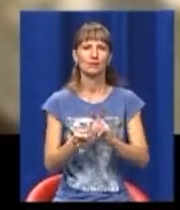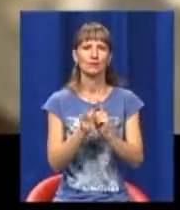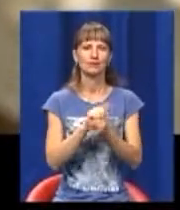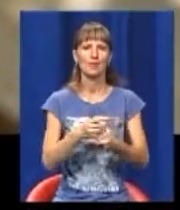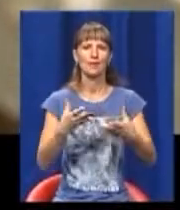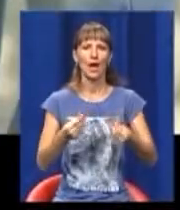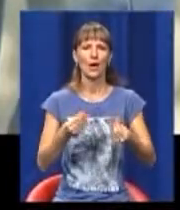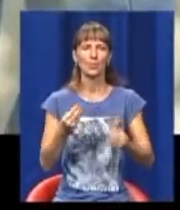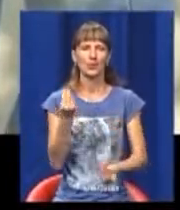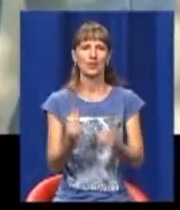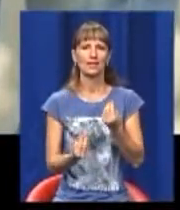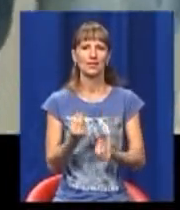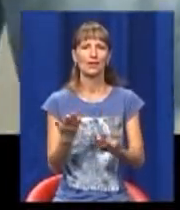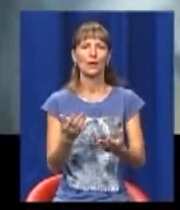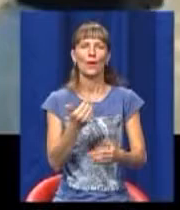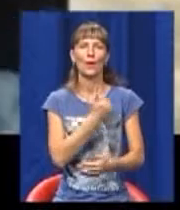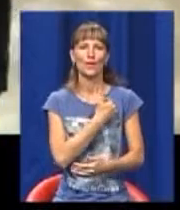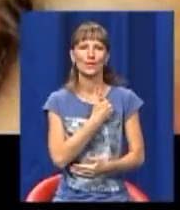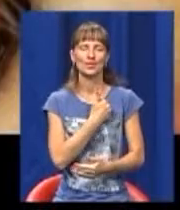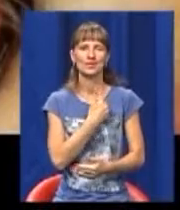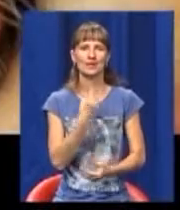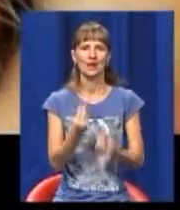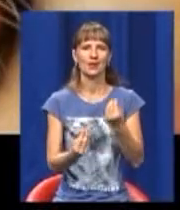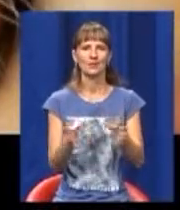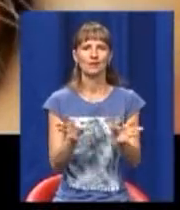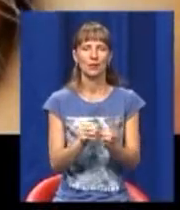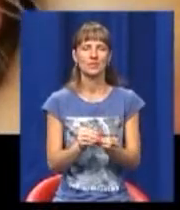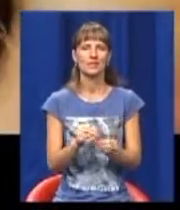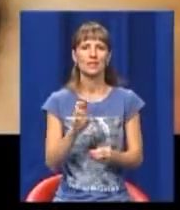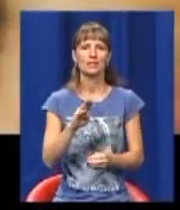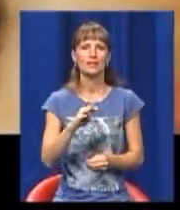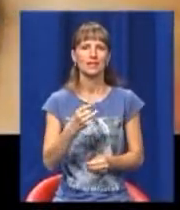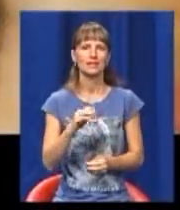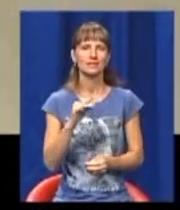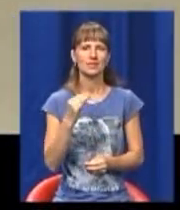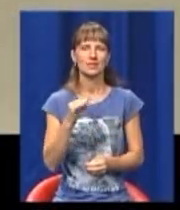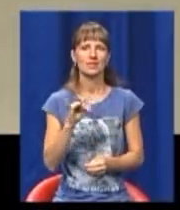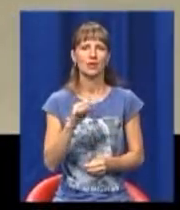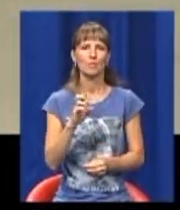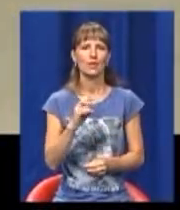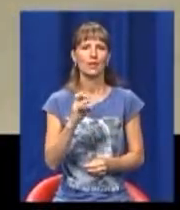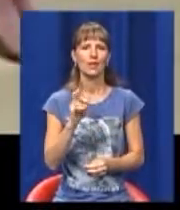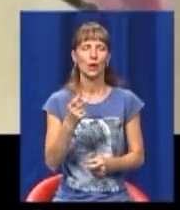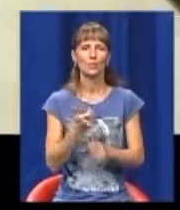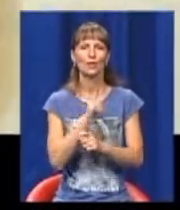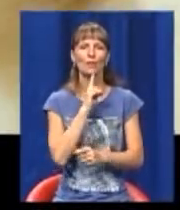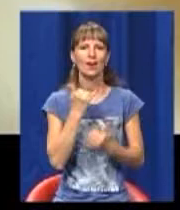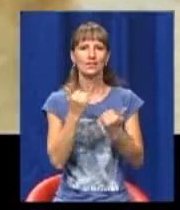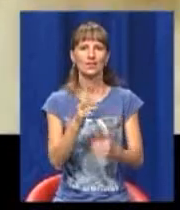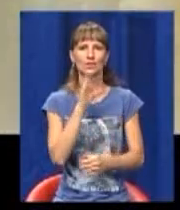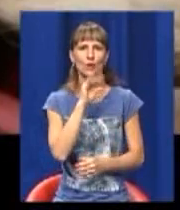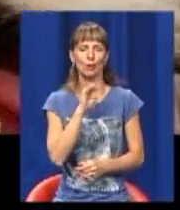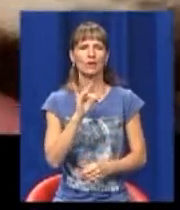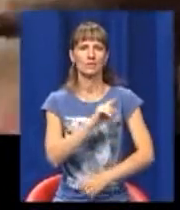м'яку плюшеву іграшку, яку так і хочеться тискати. Тайський бангкеф – служінні господареві уваги. Важний пес і сильний